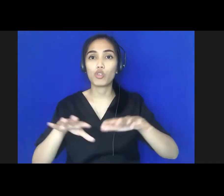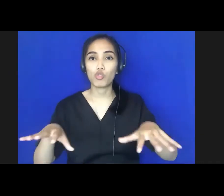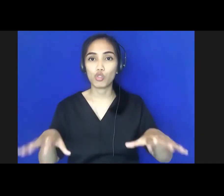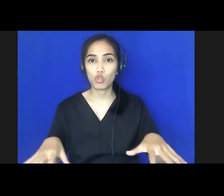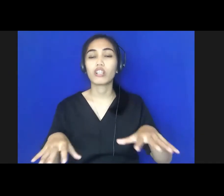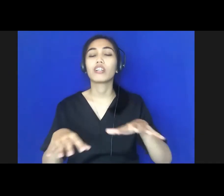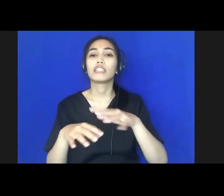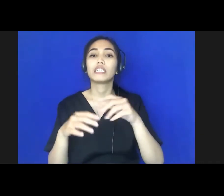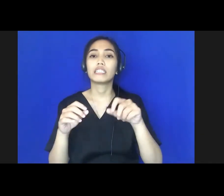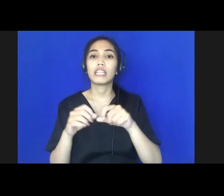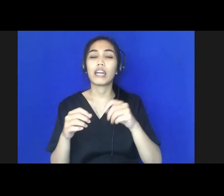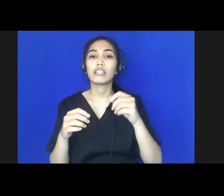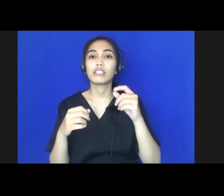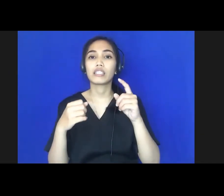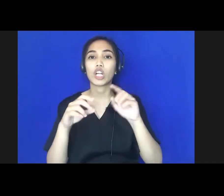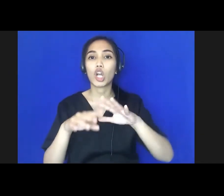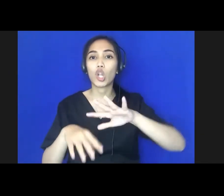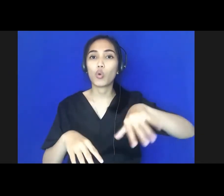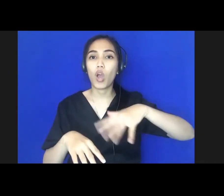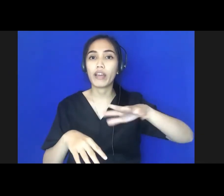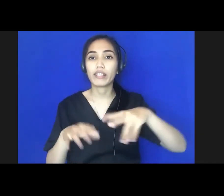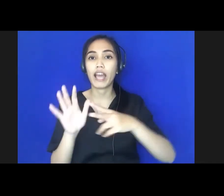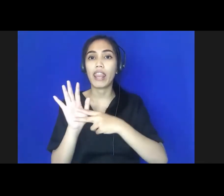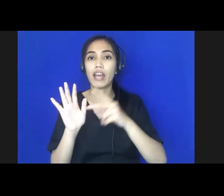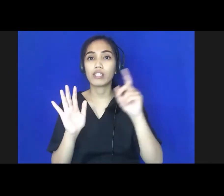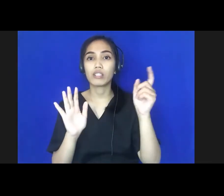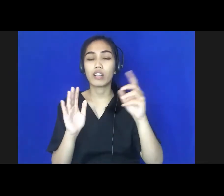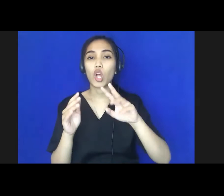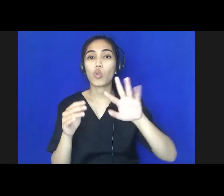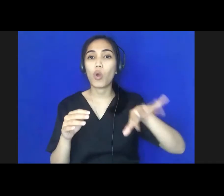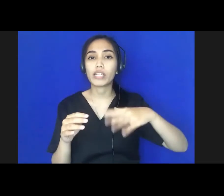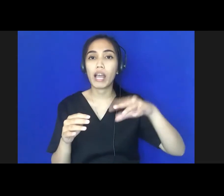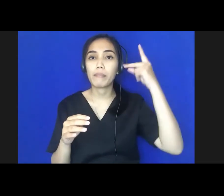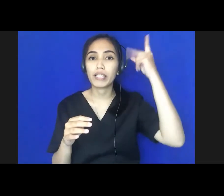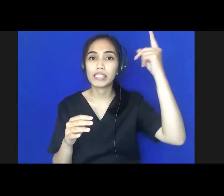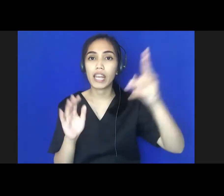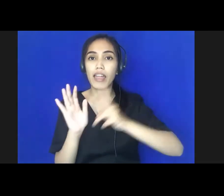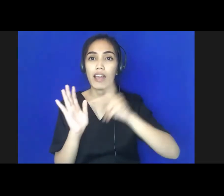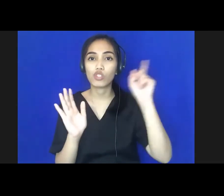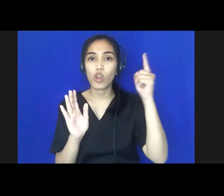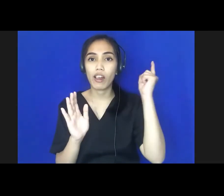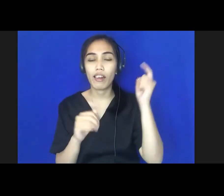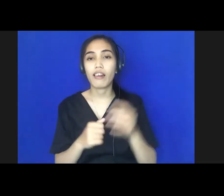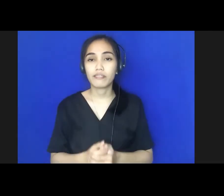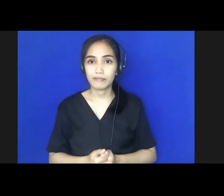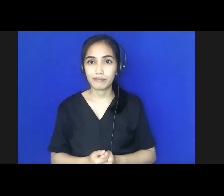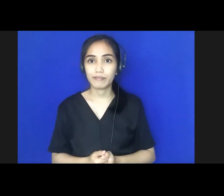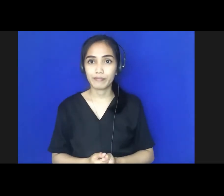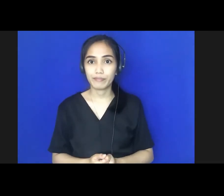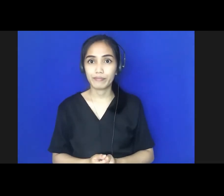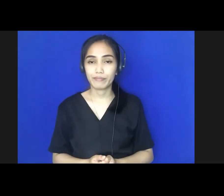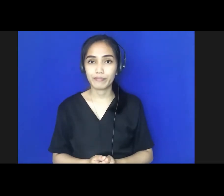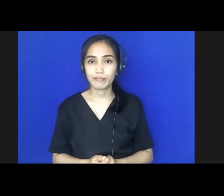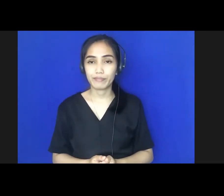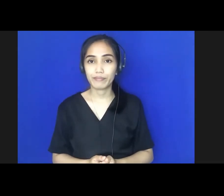Ibu Dani. Terima kasih ya Ibu Dani atas kesempatannya untuk bergabung. Ibu Dani mungkin